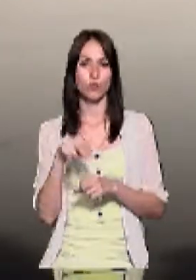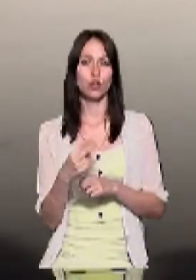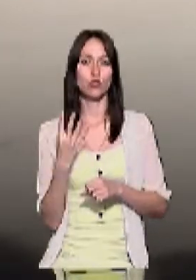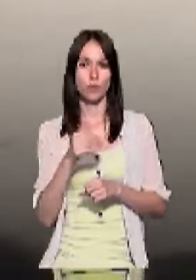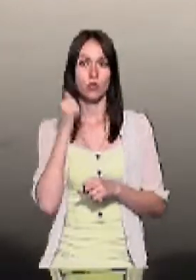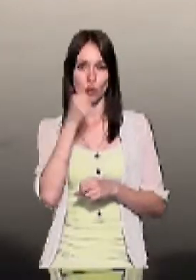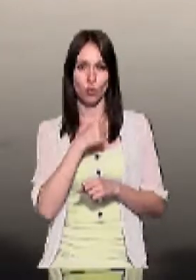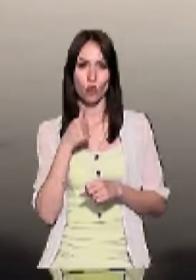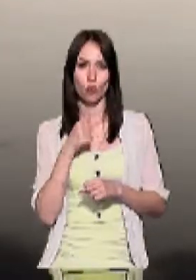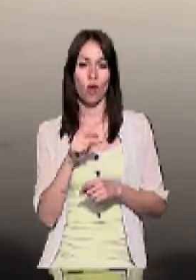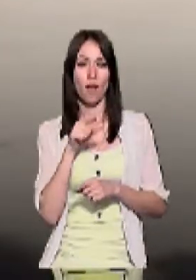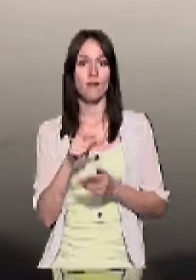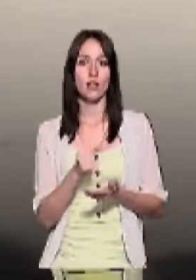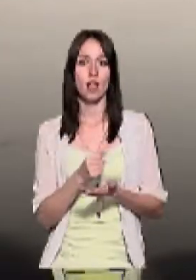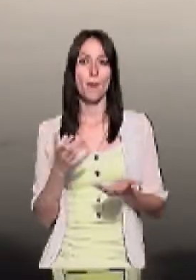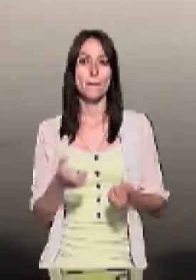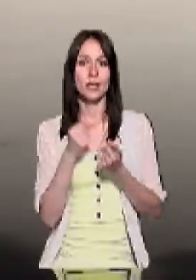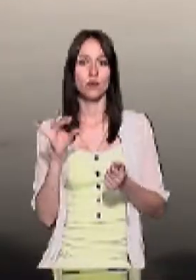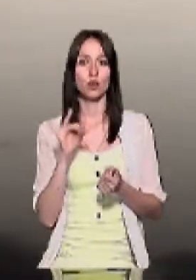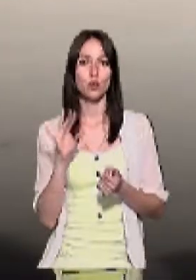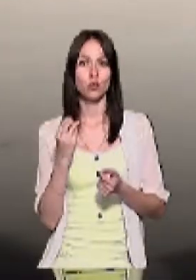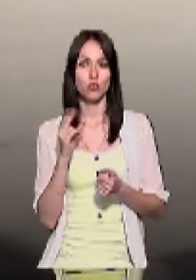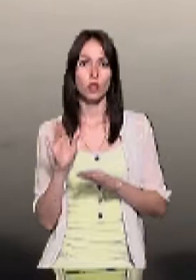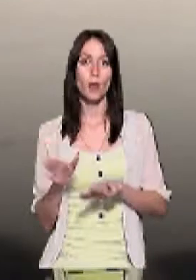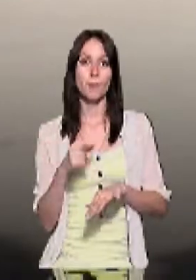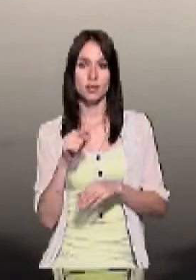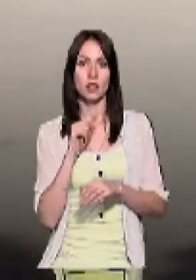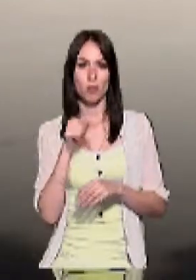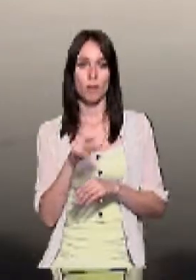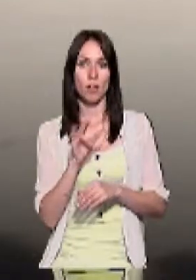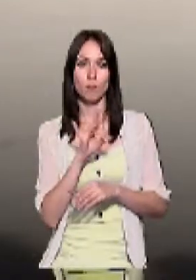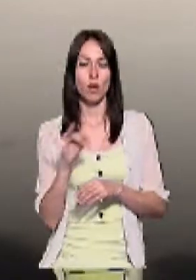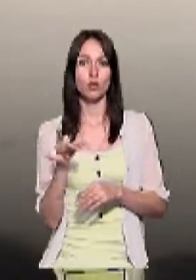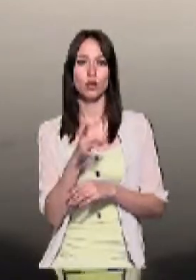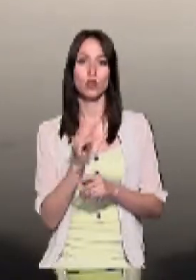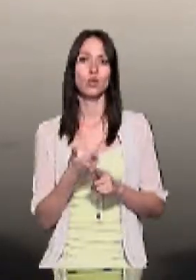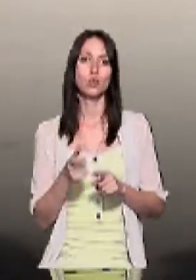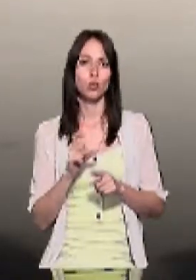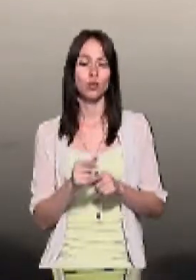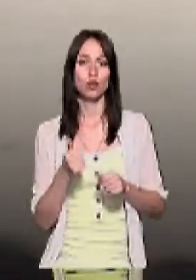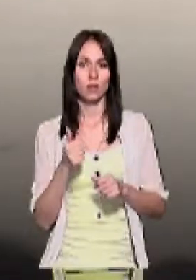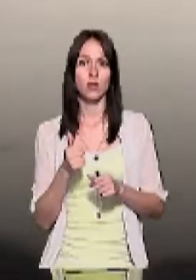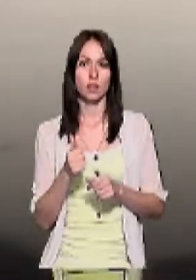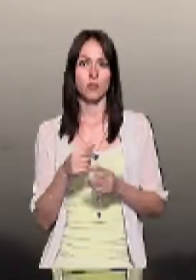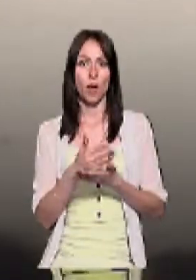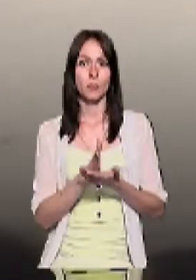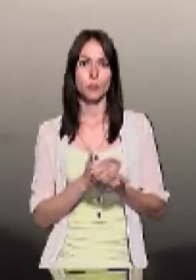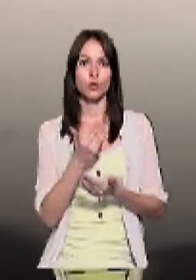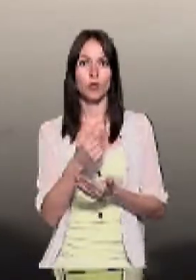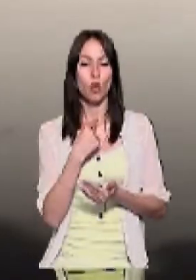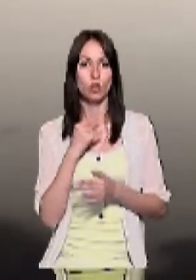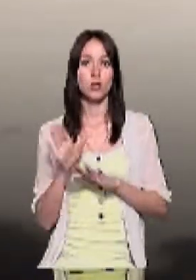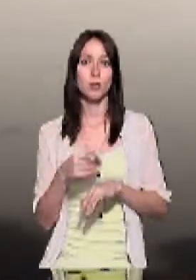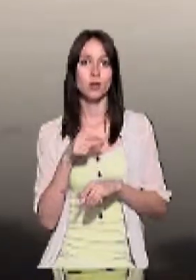2004 року він підтримував Ющенка, після того опинився у партії регіонів і дуже ефективно забезпечував їм голоси. Після